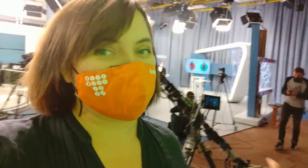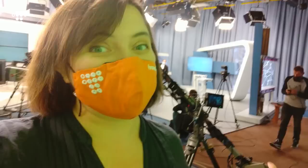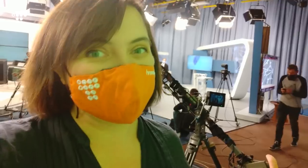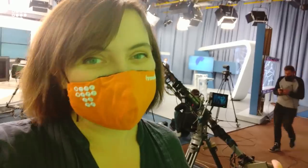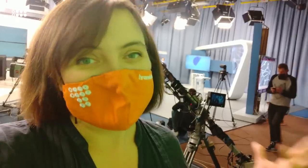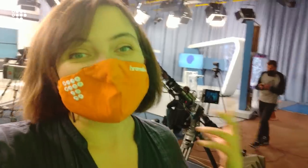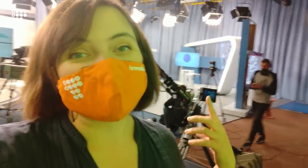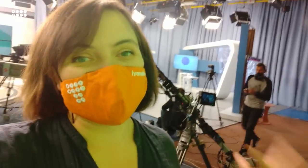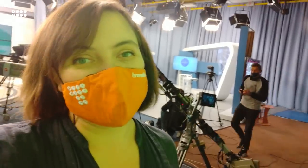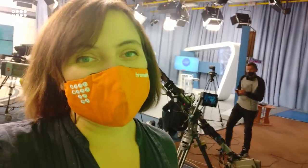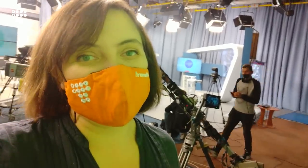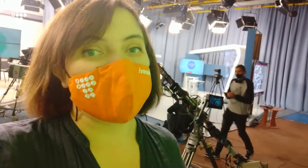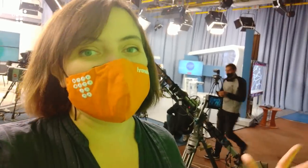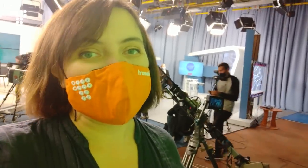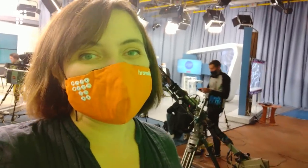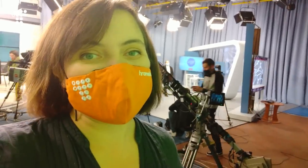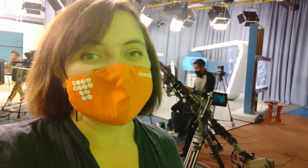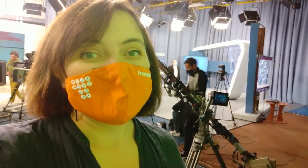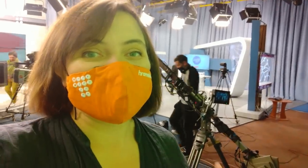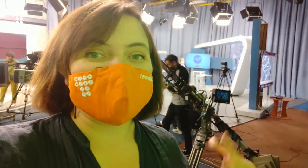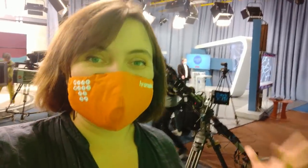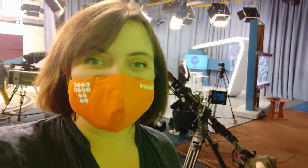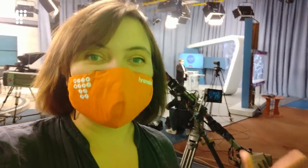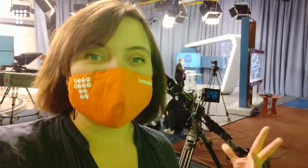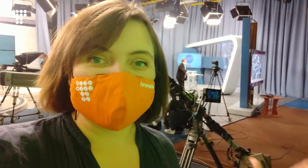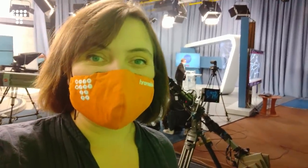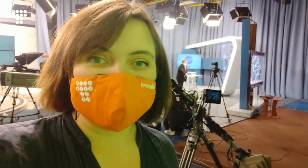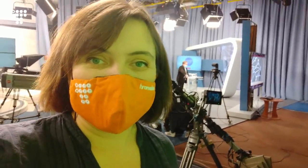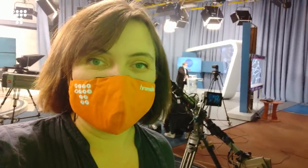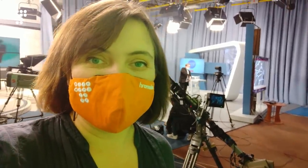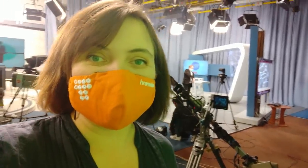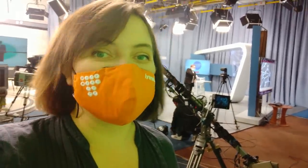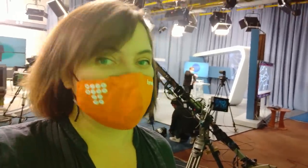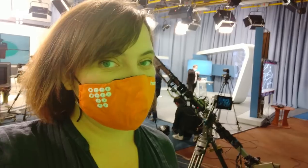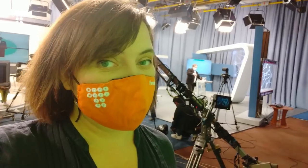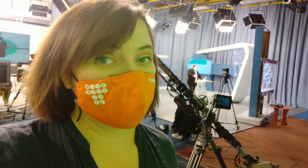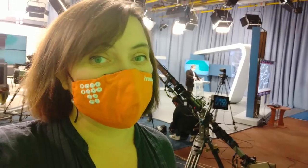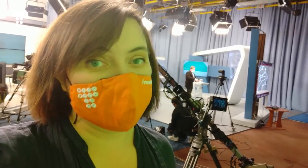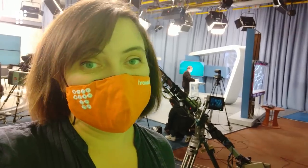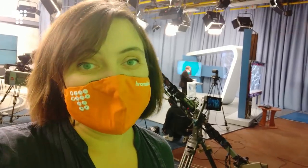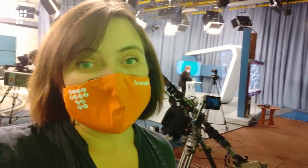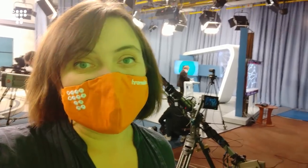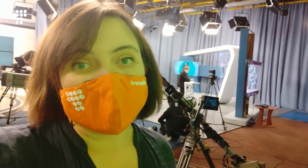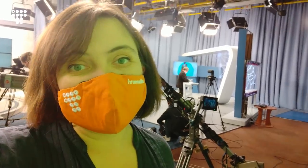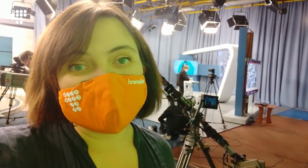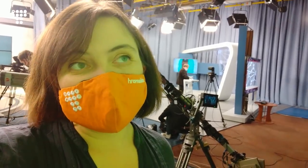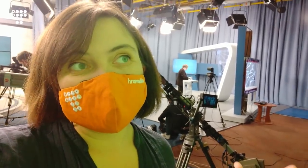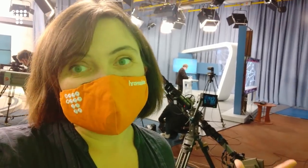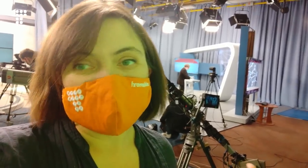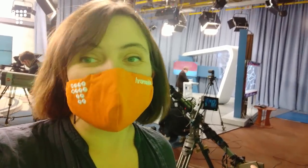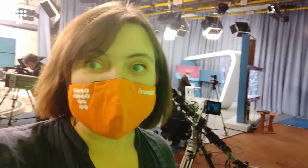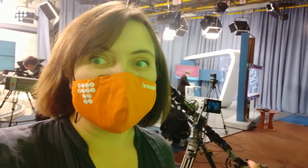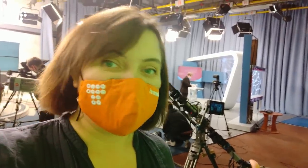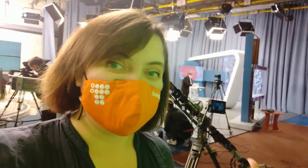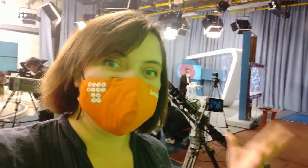якось похвалив свого опонента за часи, коли вони разом працювали і були задоволені одним одним. Але,